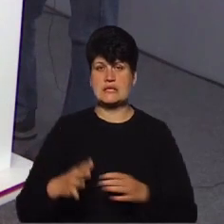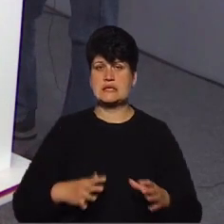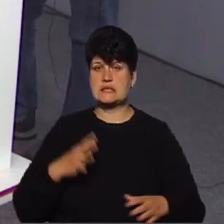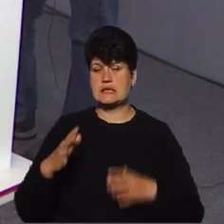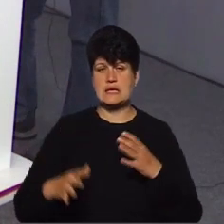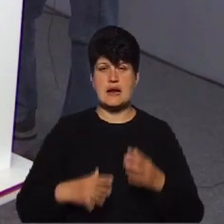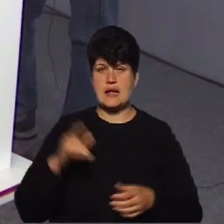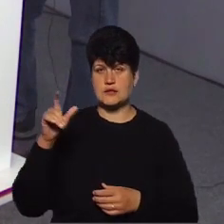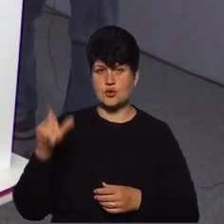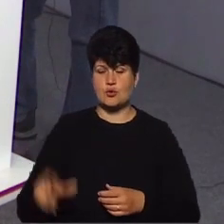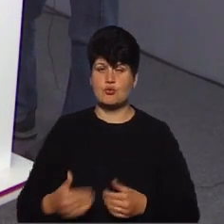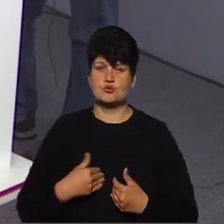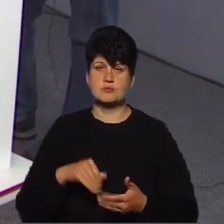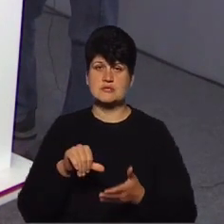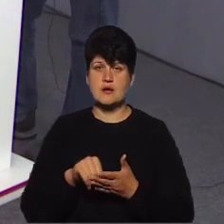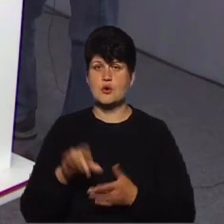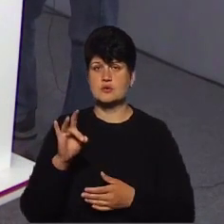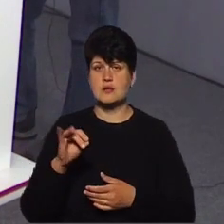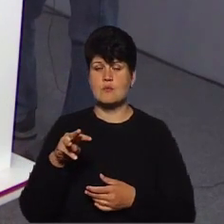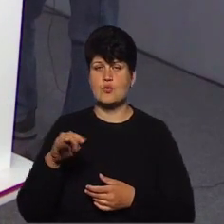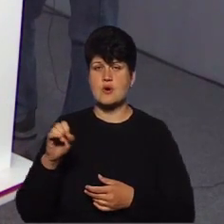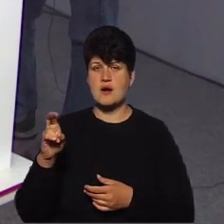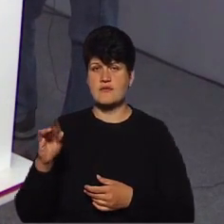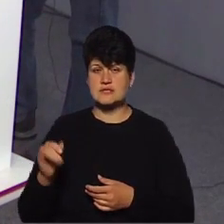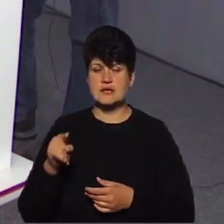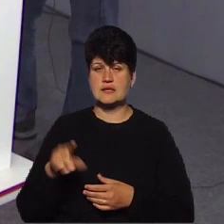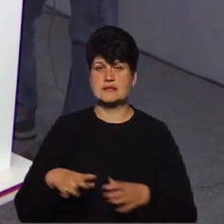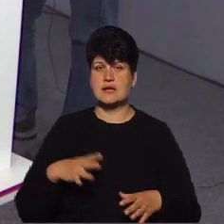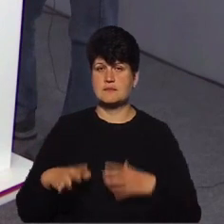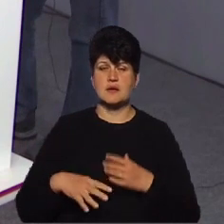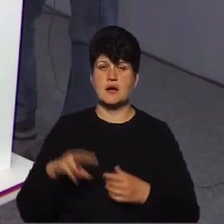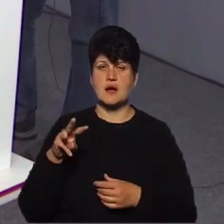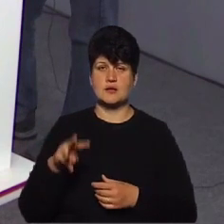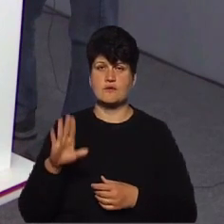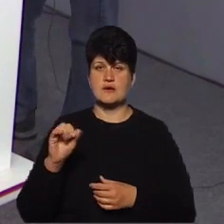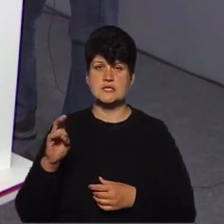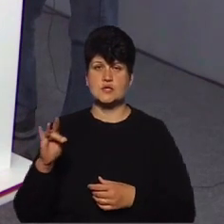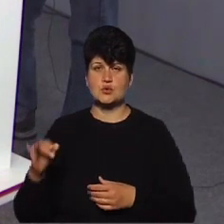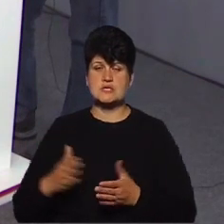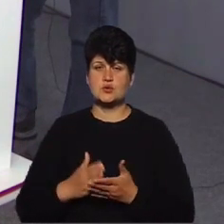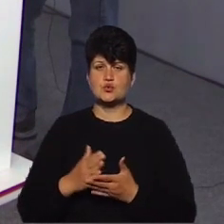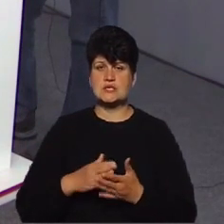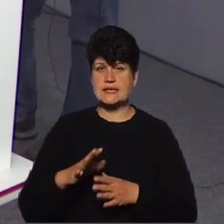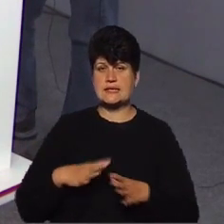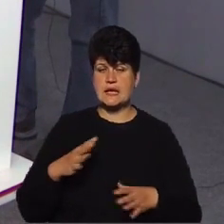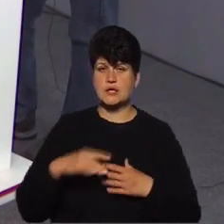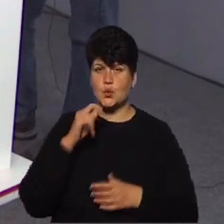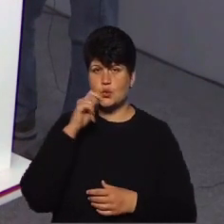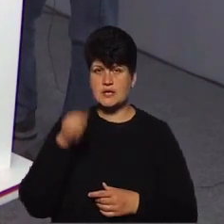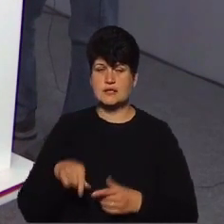Руслана Муравська, легкоатлетка, її тренер Михайло Васірук, заслужений тренер України, а також нам допомагає сурдоперекладач Галина